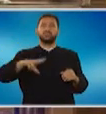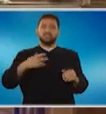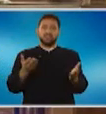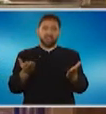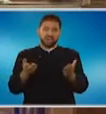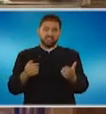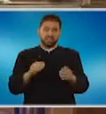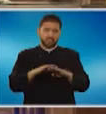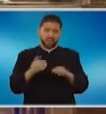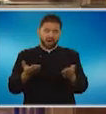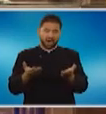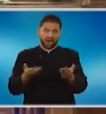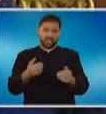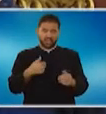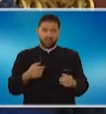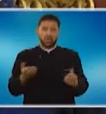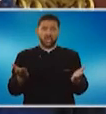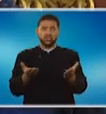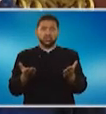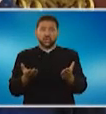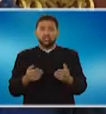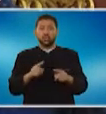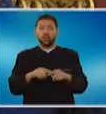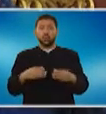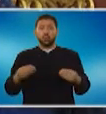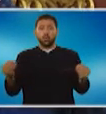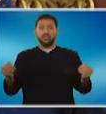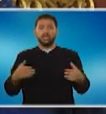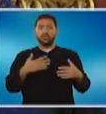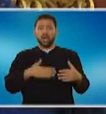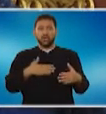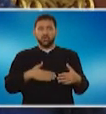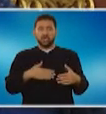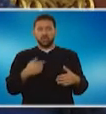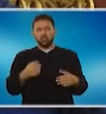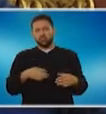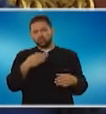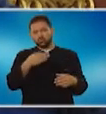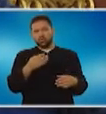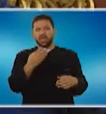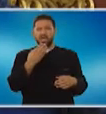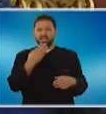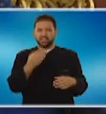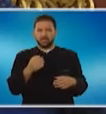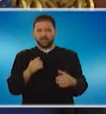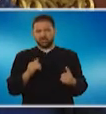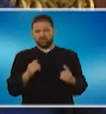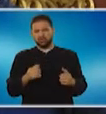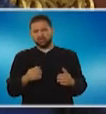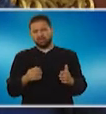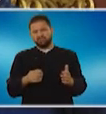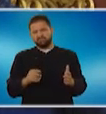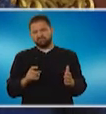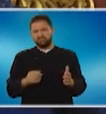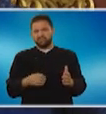plăcere, care pot forma. Sunt foarte multe. Nu o să dau o exemplu pentru că autorii sunt în viață și ar însemna să facem reclamă